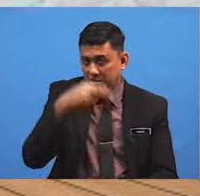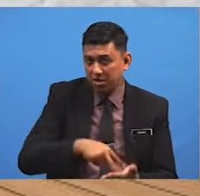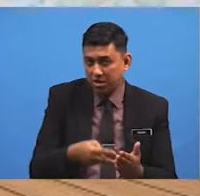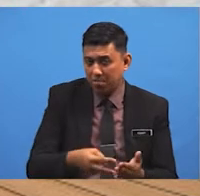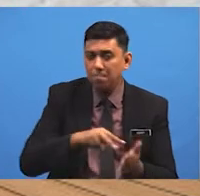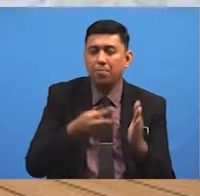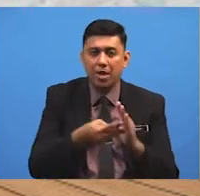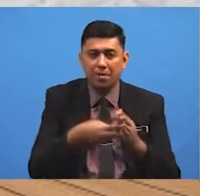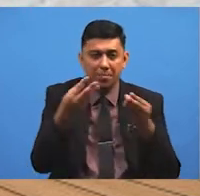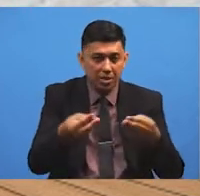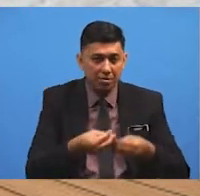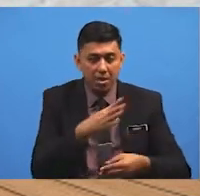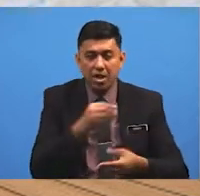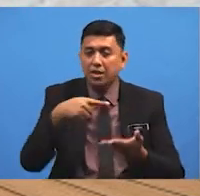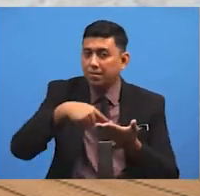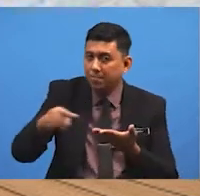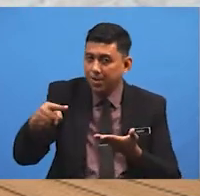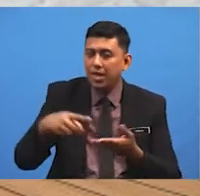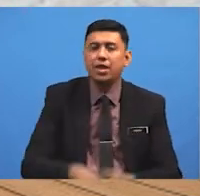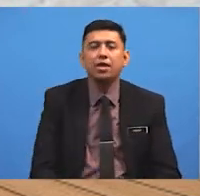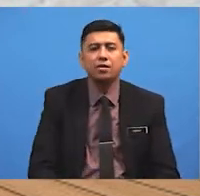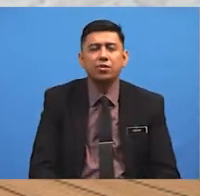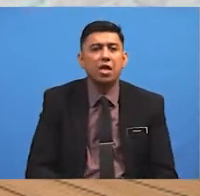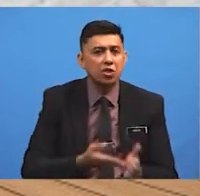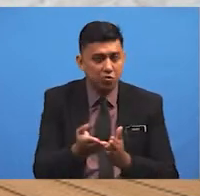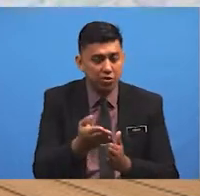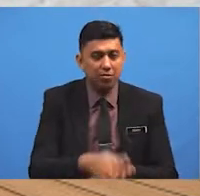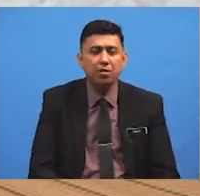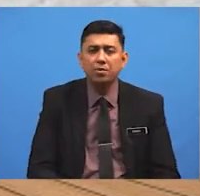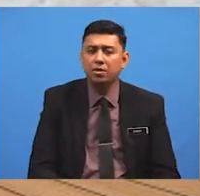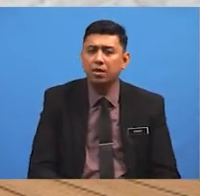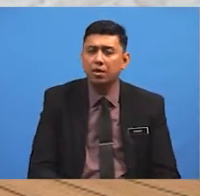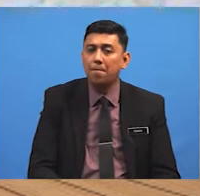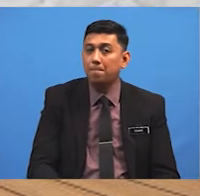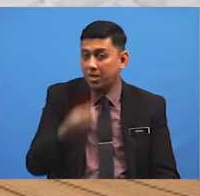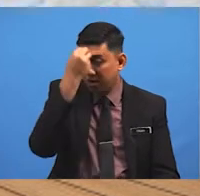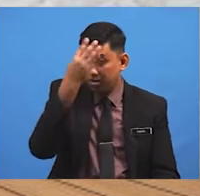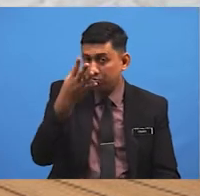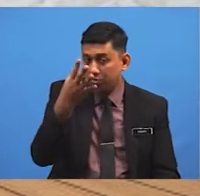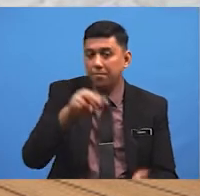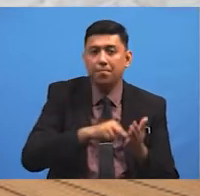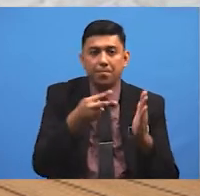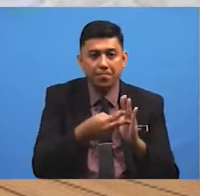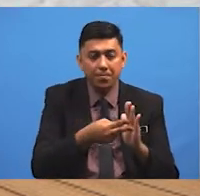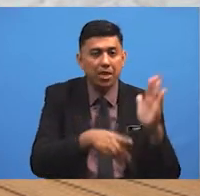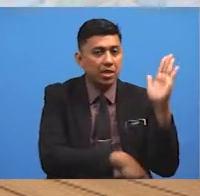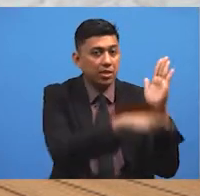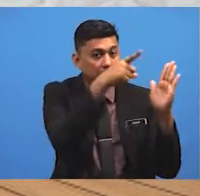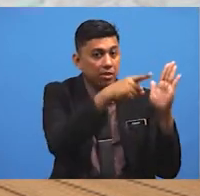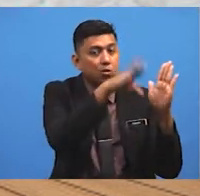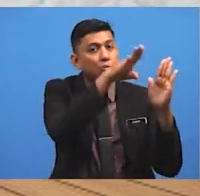Kai maksud penerimaan dan pembayaran Seterusnya boleh menerangkan maksud